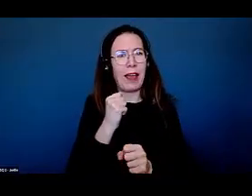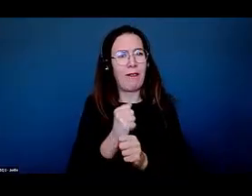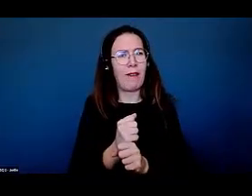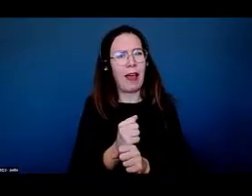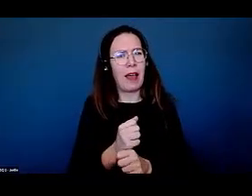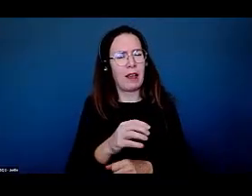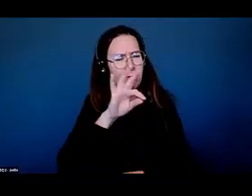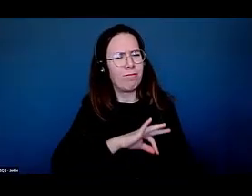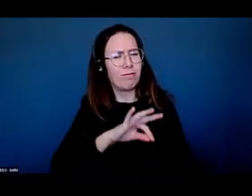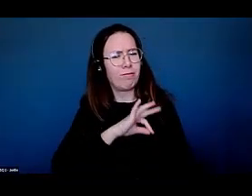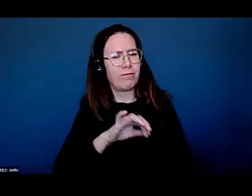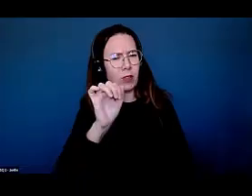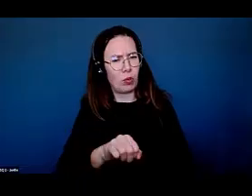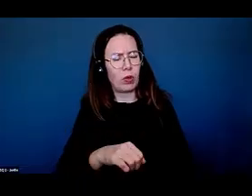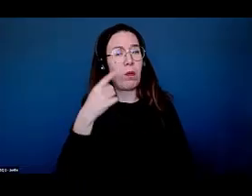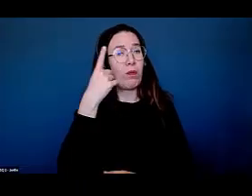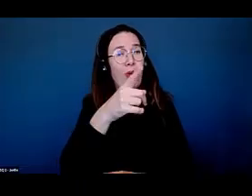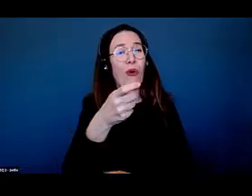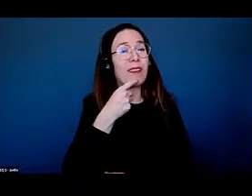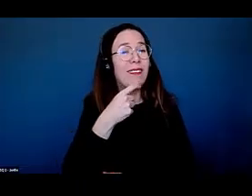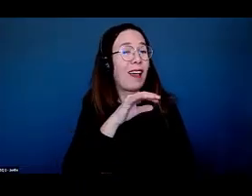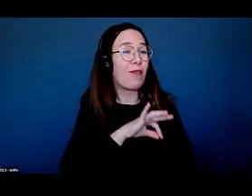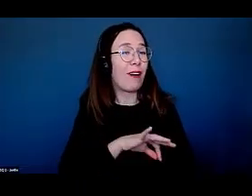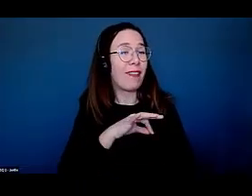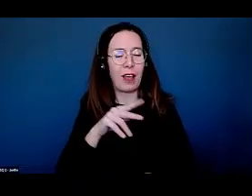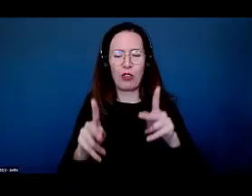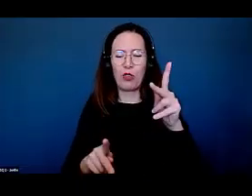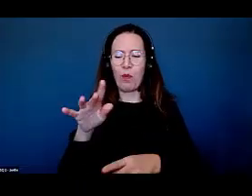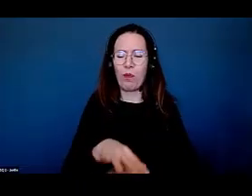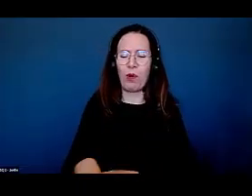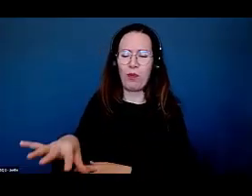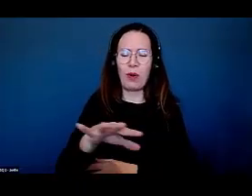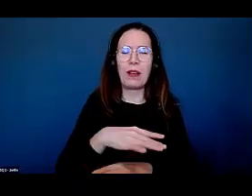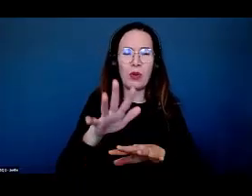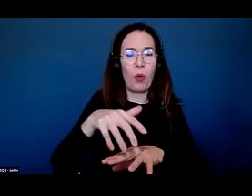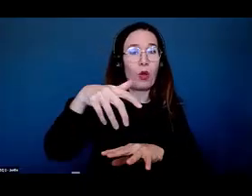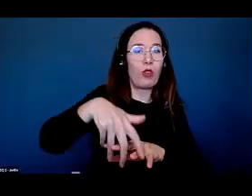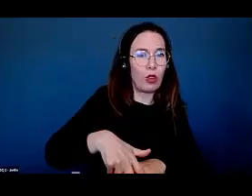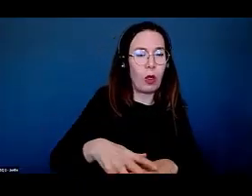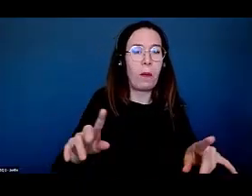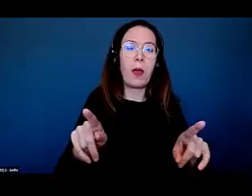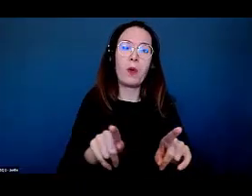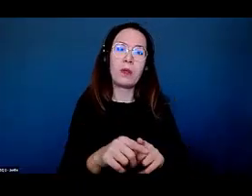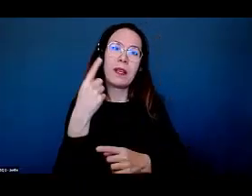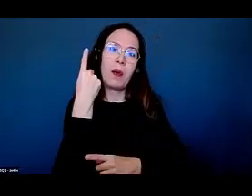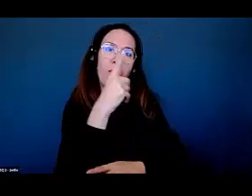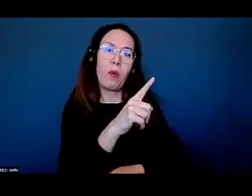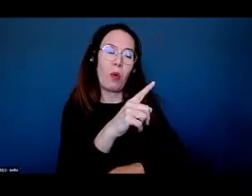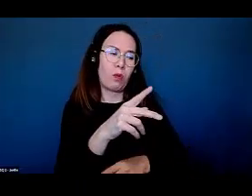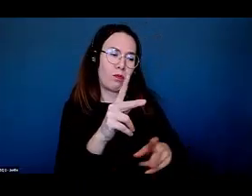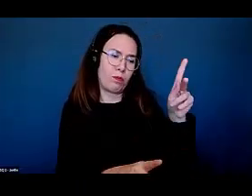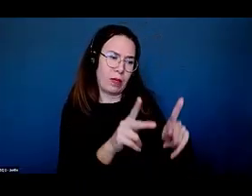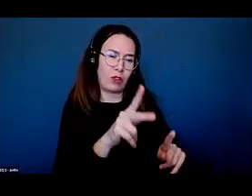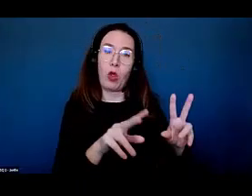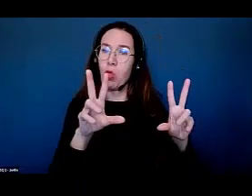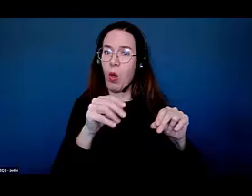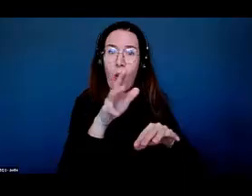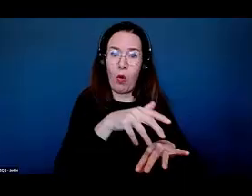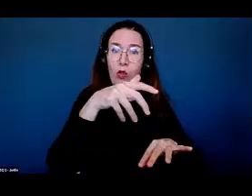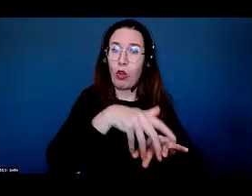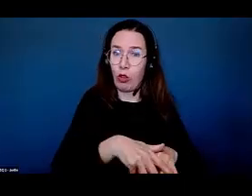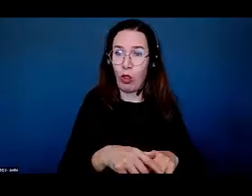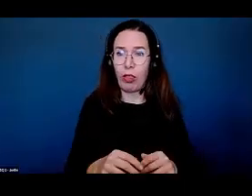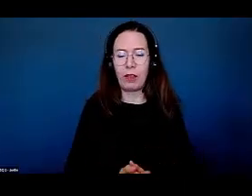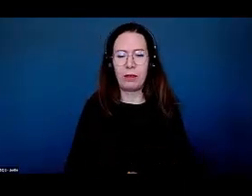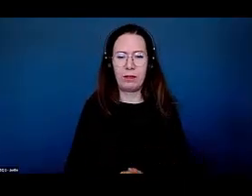travail très bénéfique pour les populations autochtones et pour les personnes également